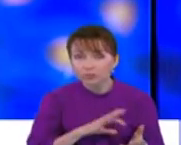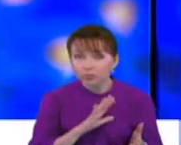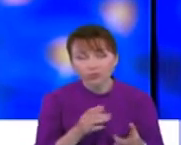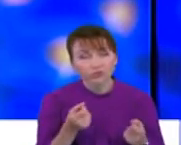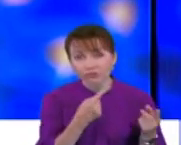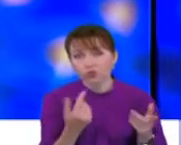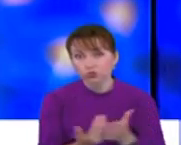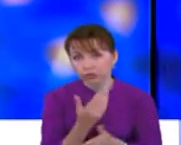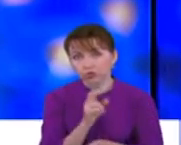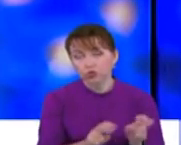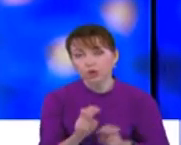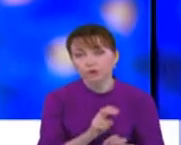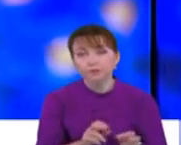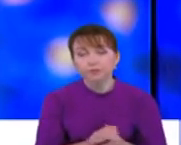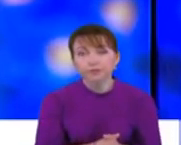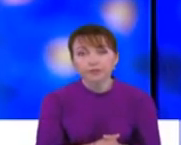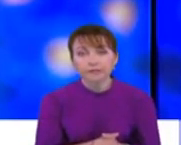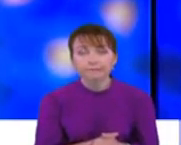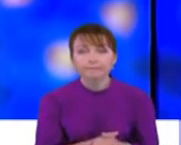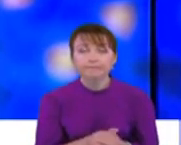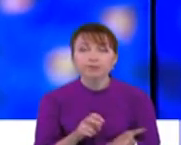нове. Але просуватися